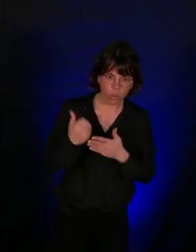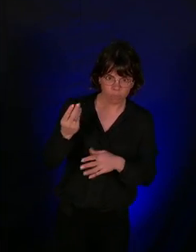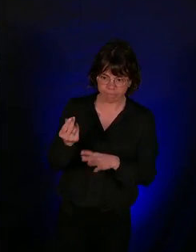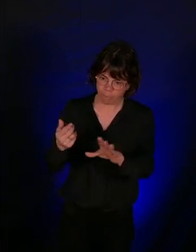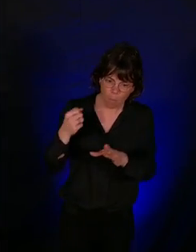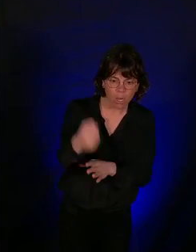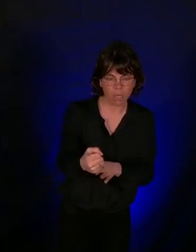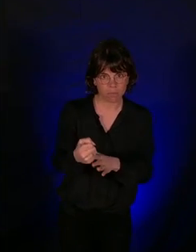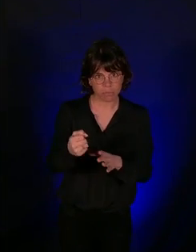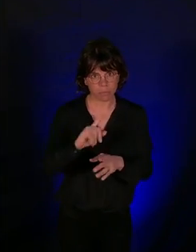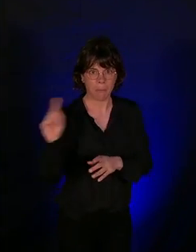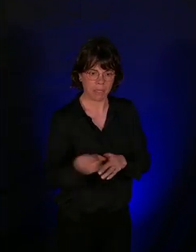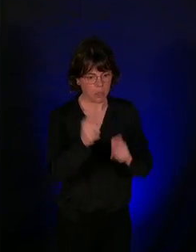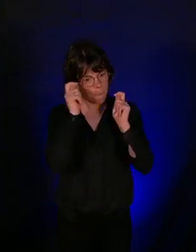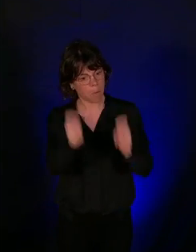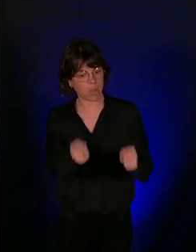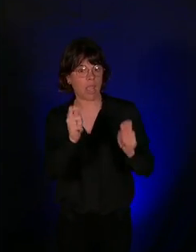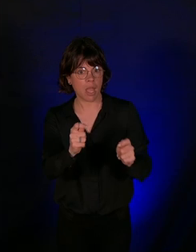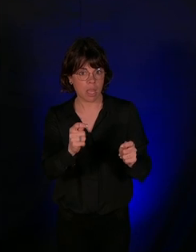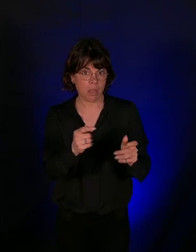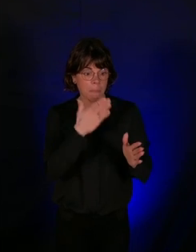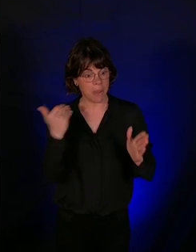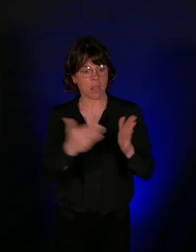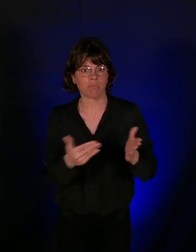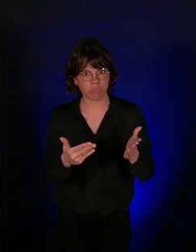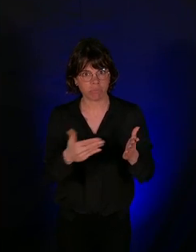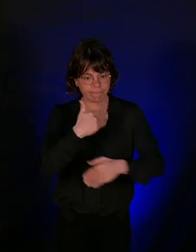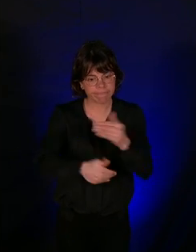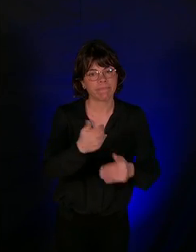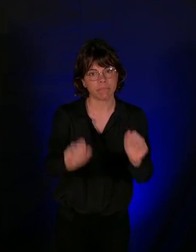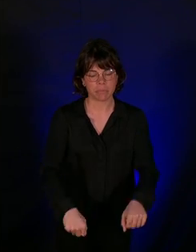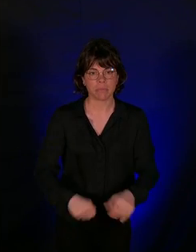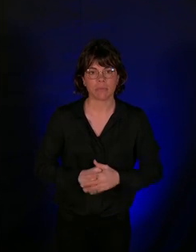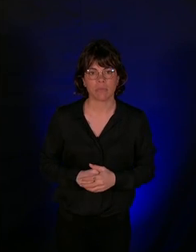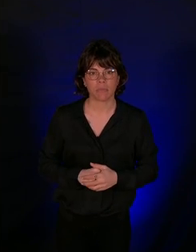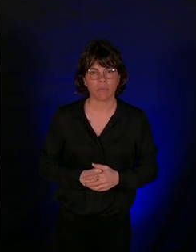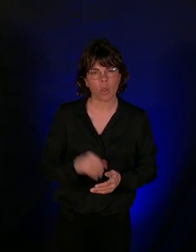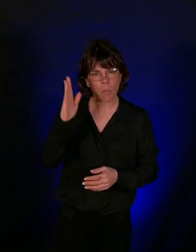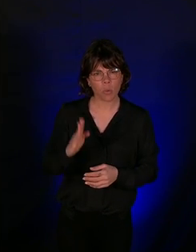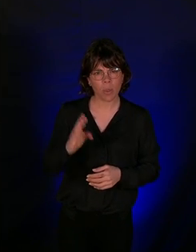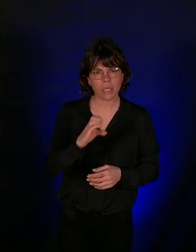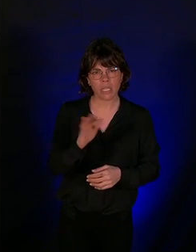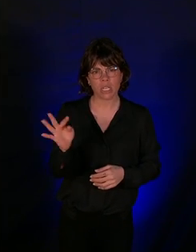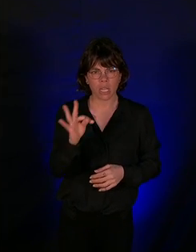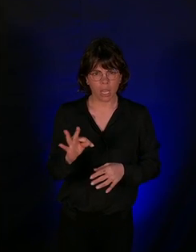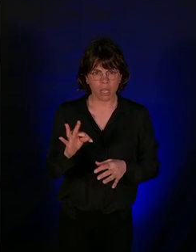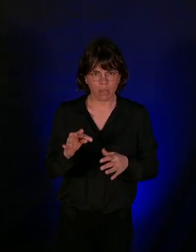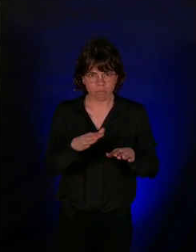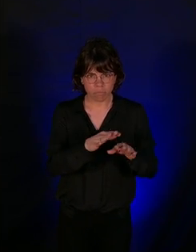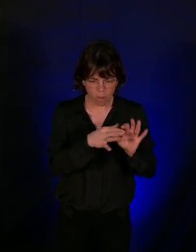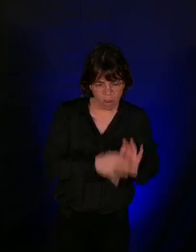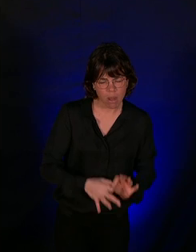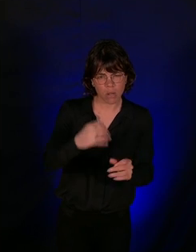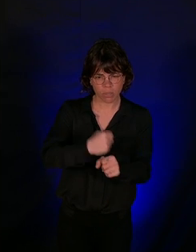d'exercer leur mandat dans les meilleures conditions possibles nous avons besoin d'une CGT en Phe avec le monde du travail qui